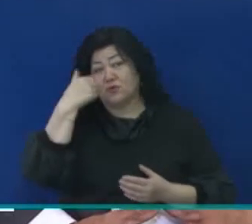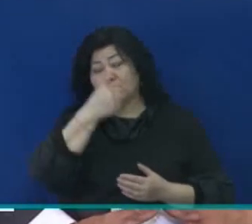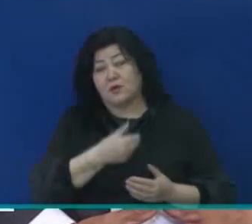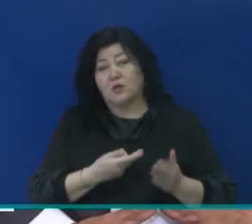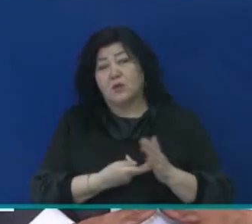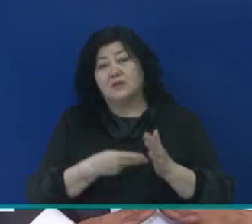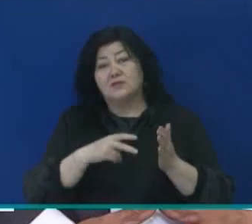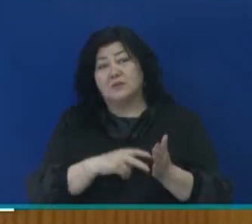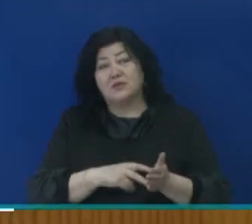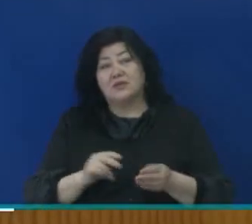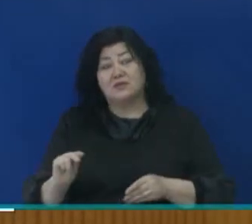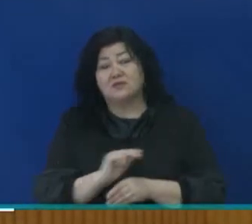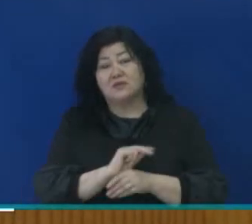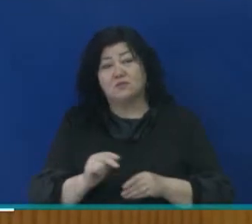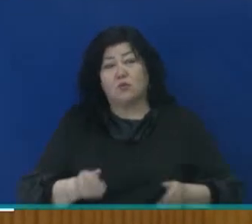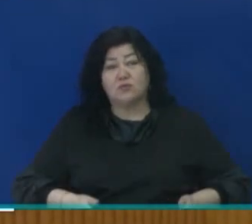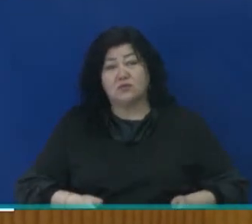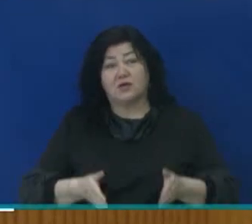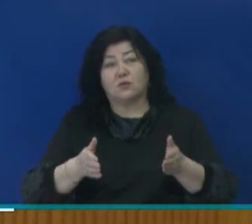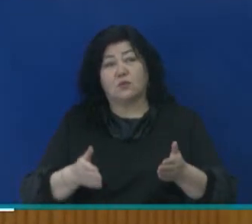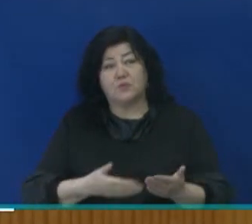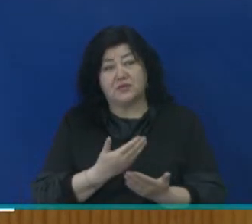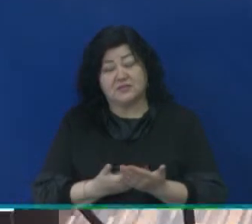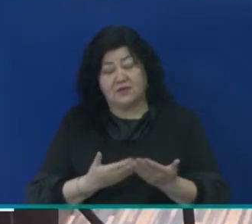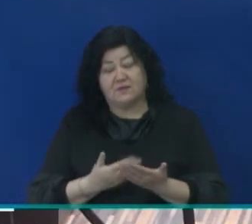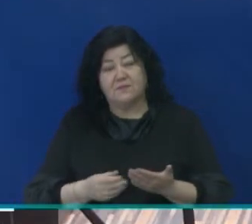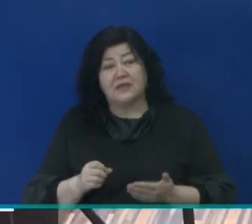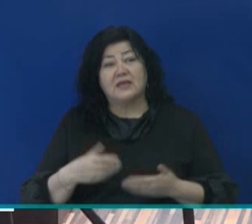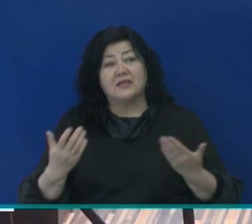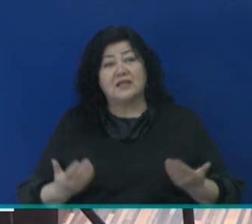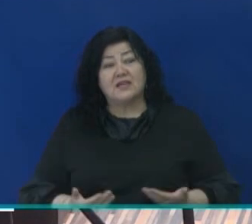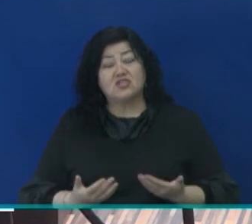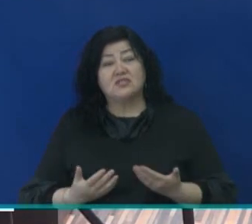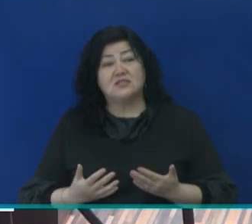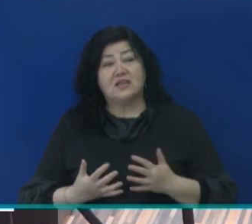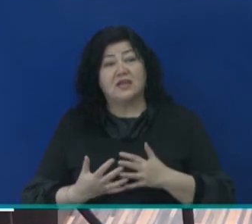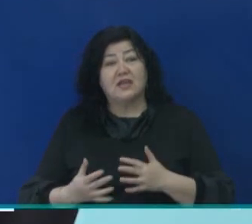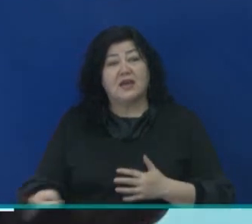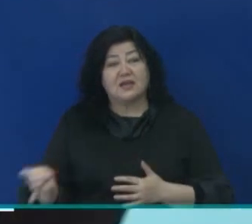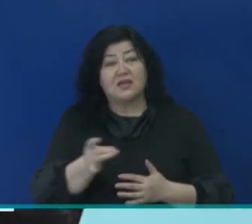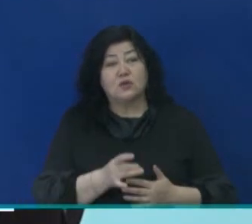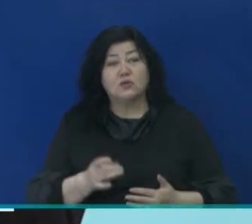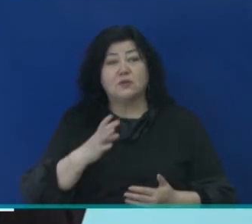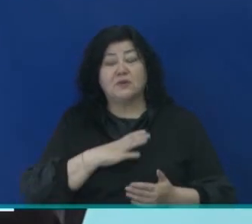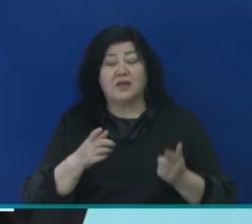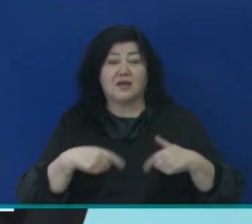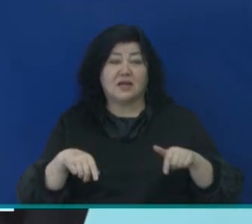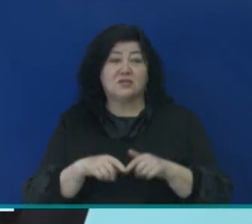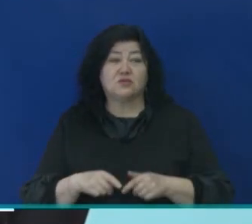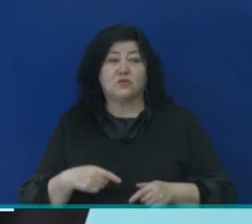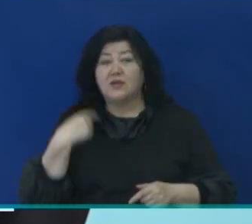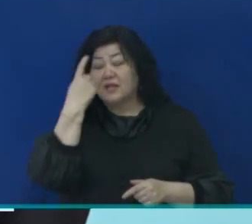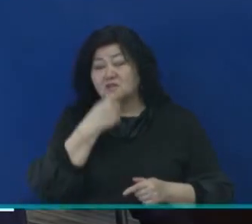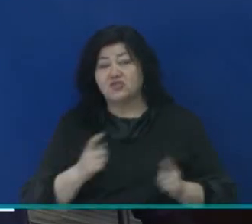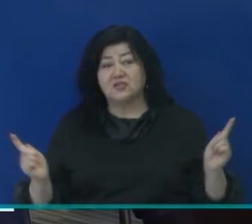ұсынуы қажет екенін атап өтті. Сонымен қатар облыс әкімі аудан тұрғындарына жеке қабылдауын өткізді. Қабылдау барысында тұрғындарға әлеуметтік төлемдер алу